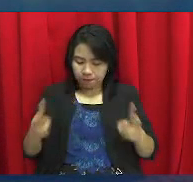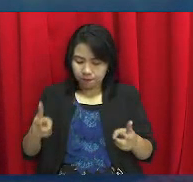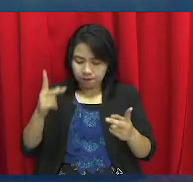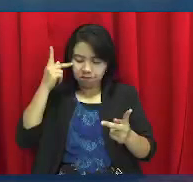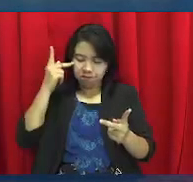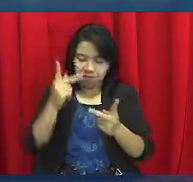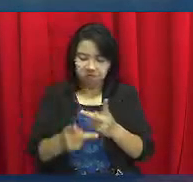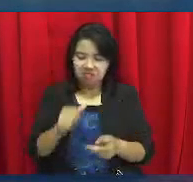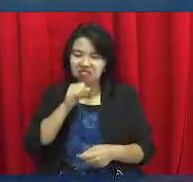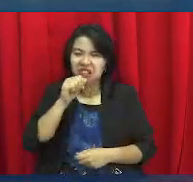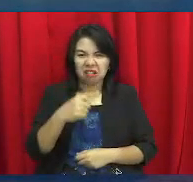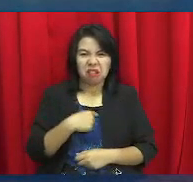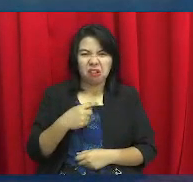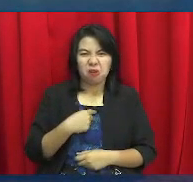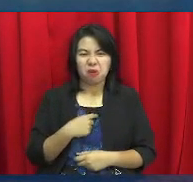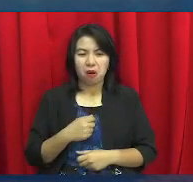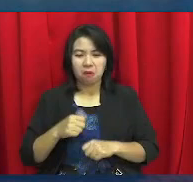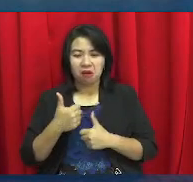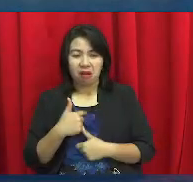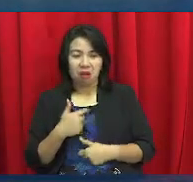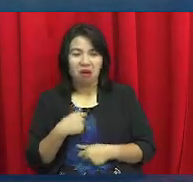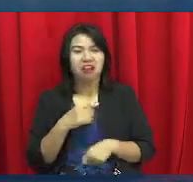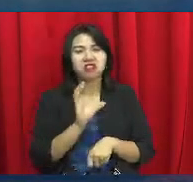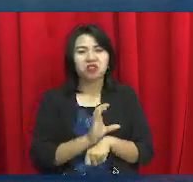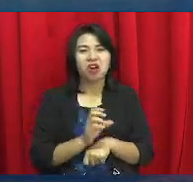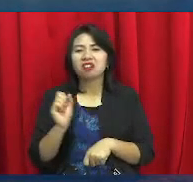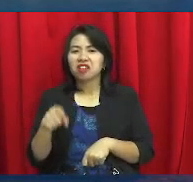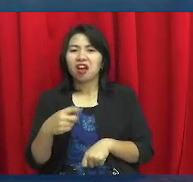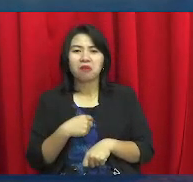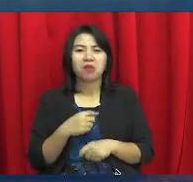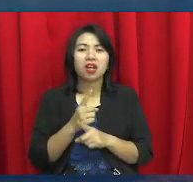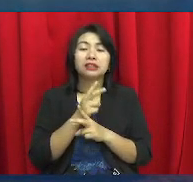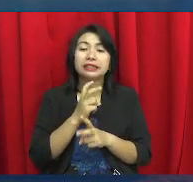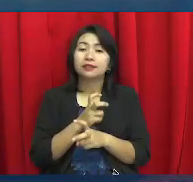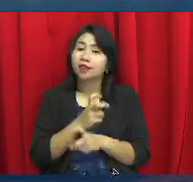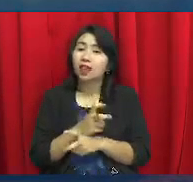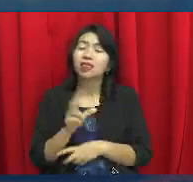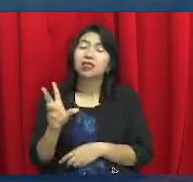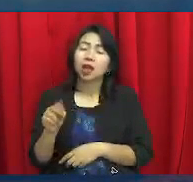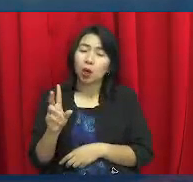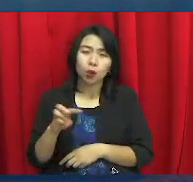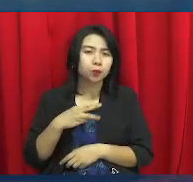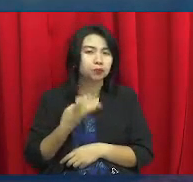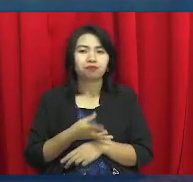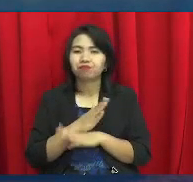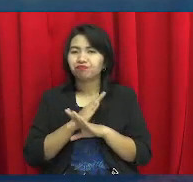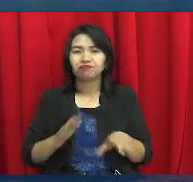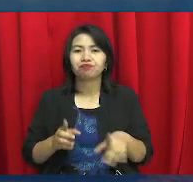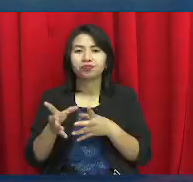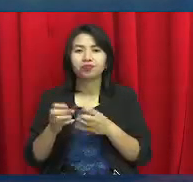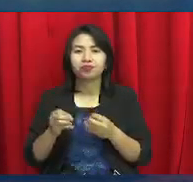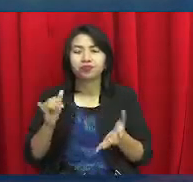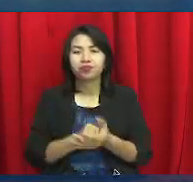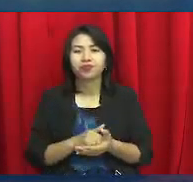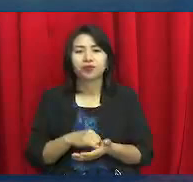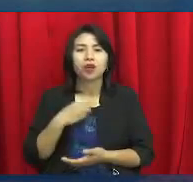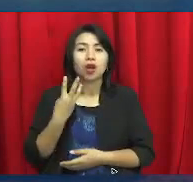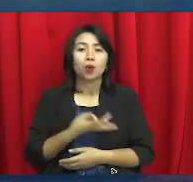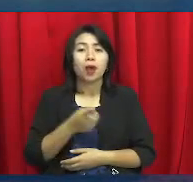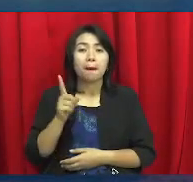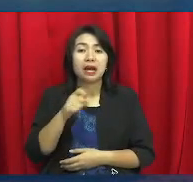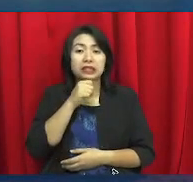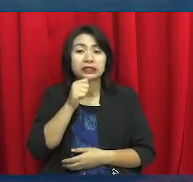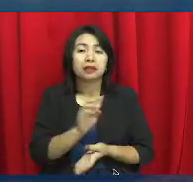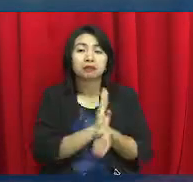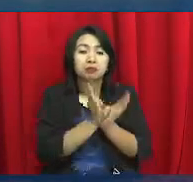na, ito kaming simbahan, kami kakaiba. No. Hindi natin issue ipagyabang na tayo ay may ganitong